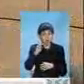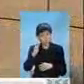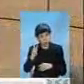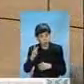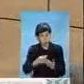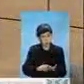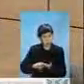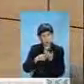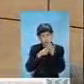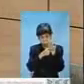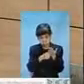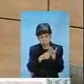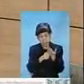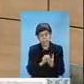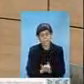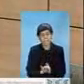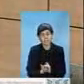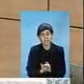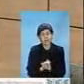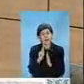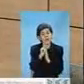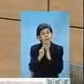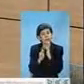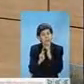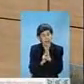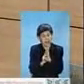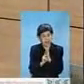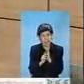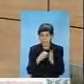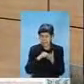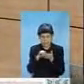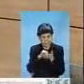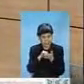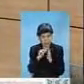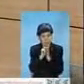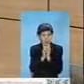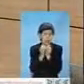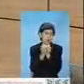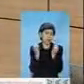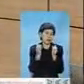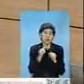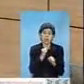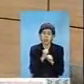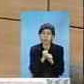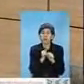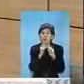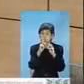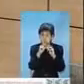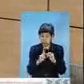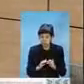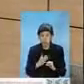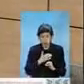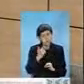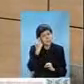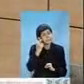ก็ยื่นร่างกฎหมายที่จะแก้ไขรัฐธรรมนูญเป็นรายมาตราผมเอง